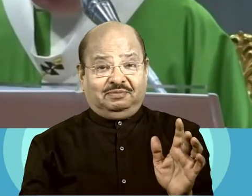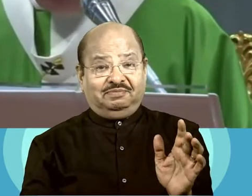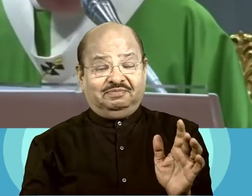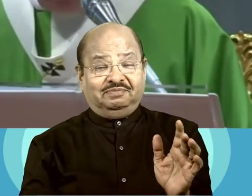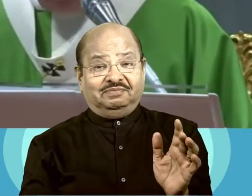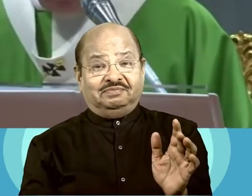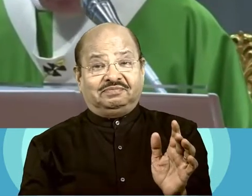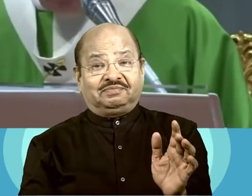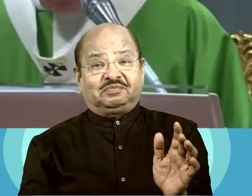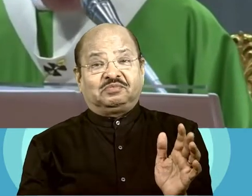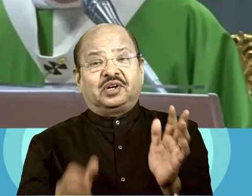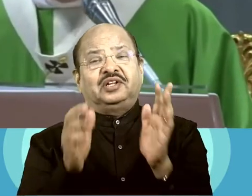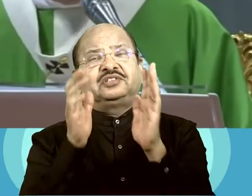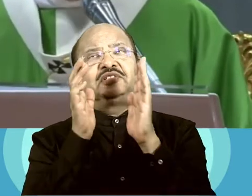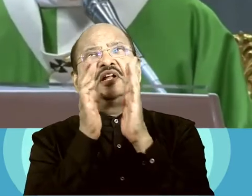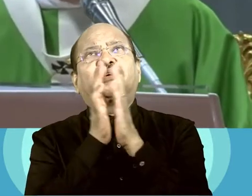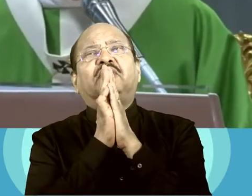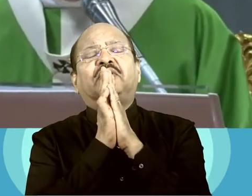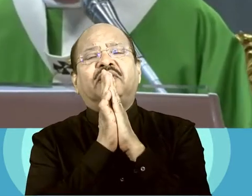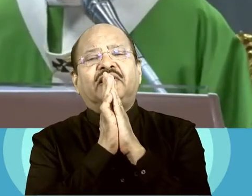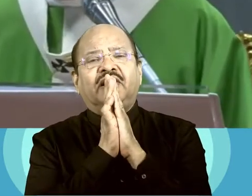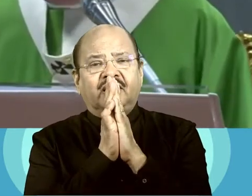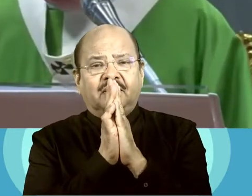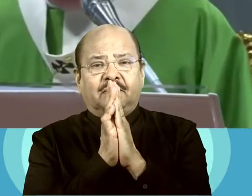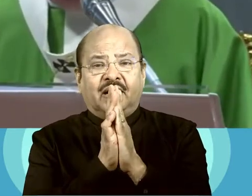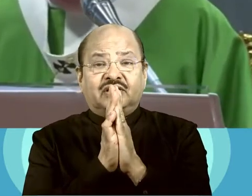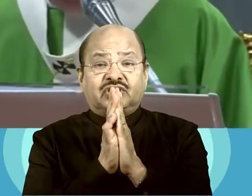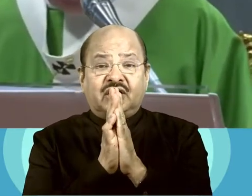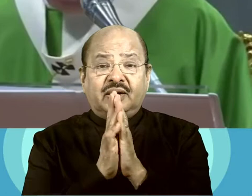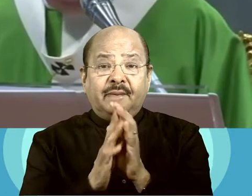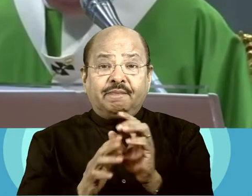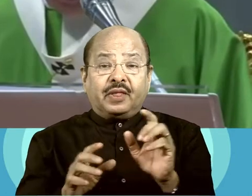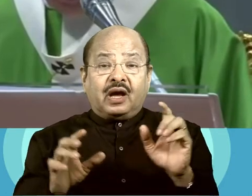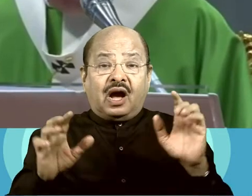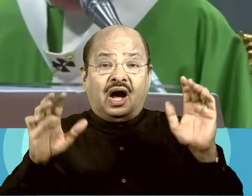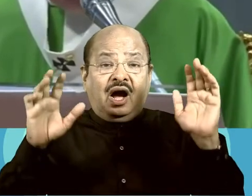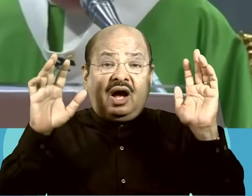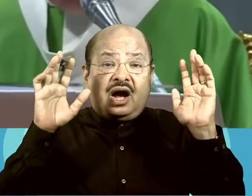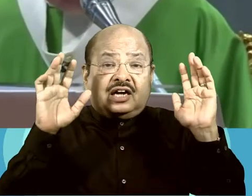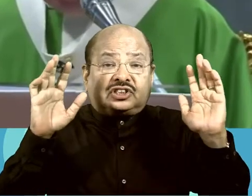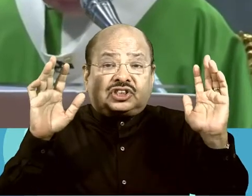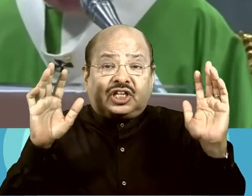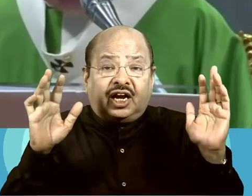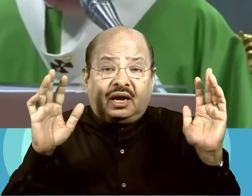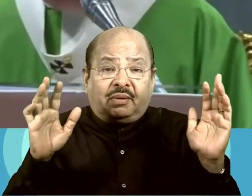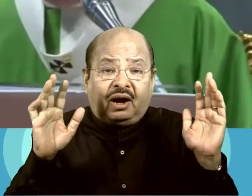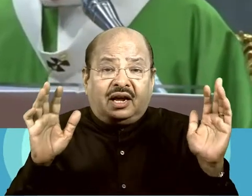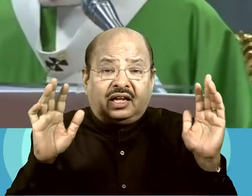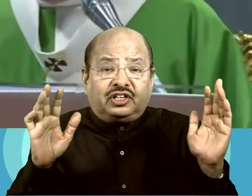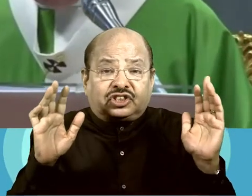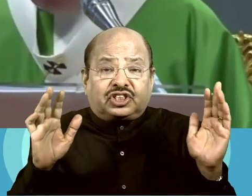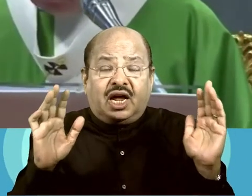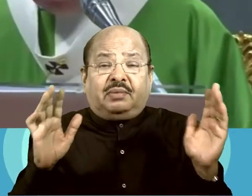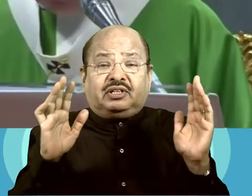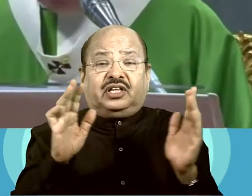ഗ്രഹിച്ചിട്ടുണ്ടെന്നർത്ഥമില്ല. പ്രൈസ് ദ ലോർഡ്. മറിച്ച് ആ